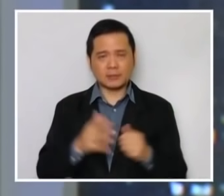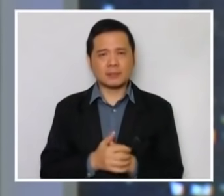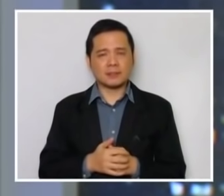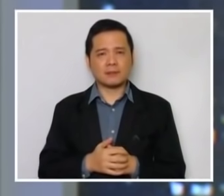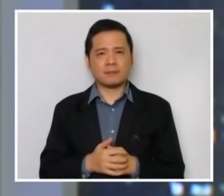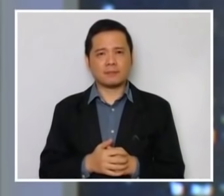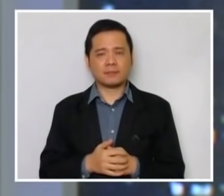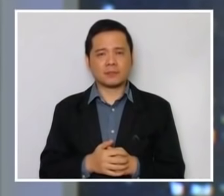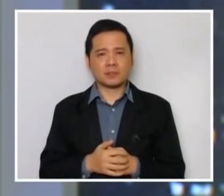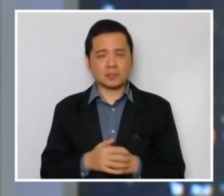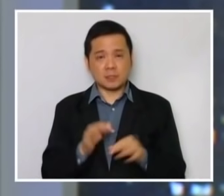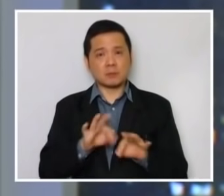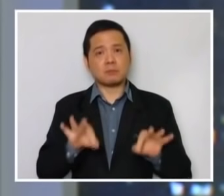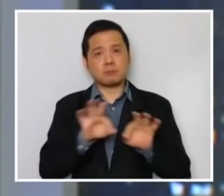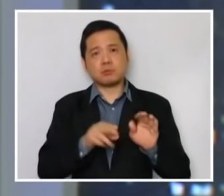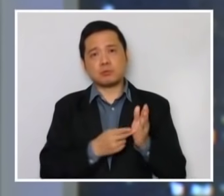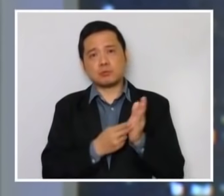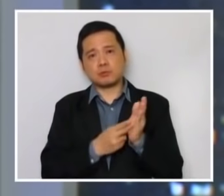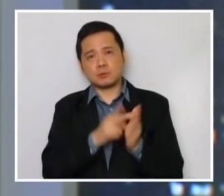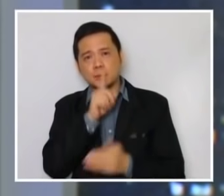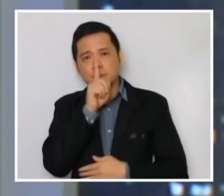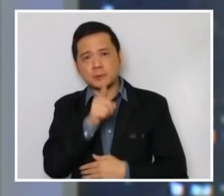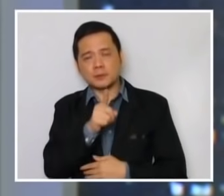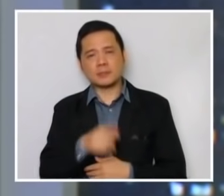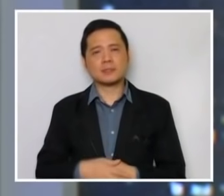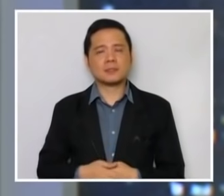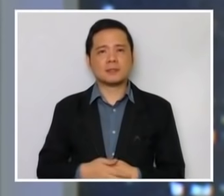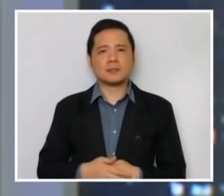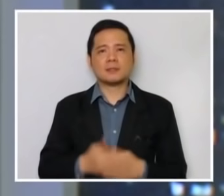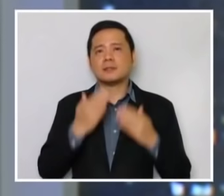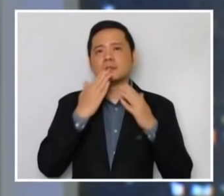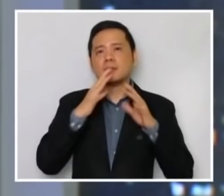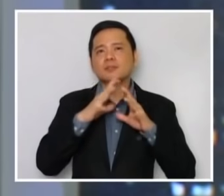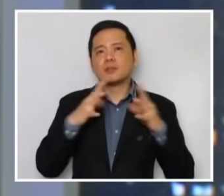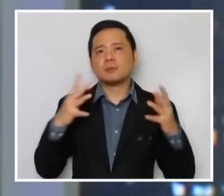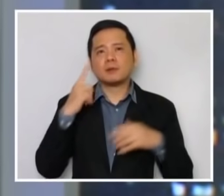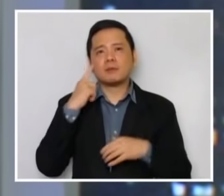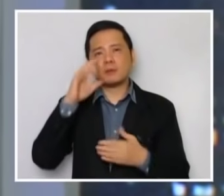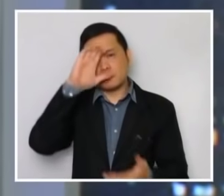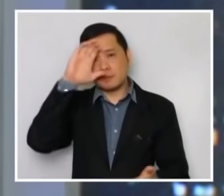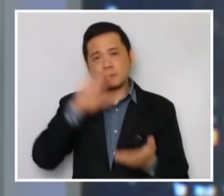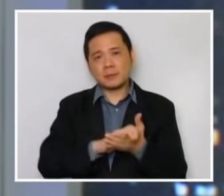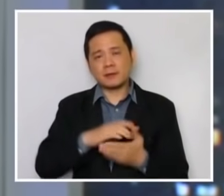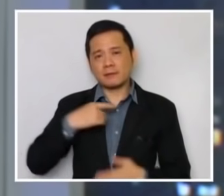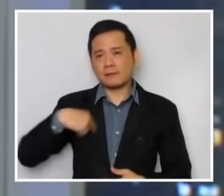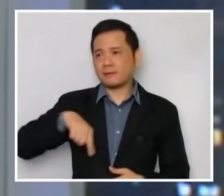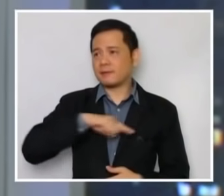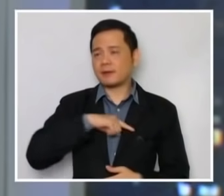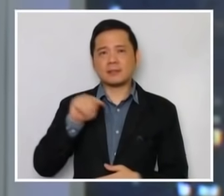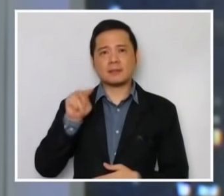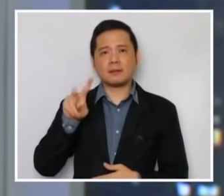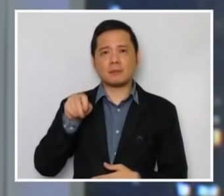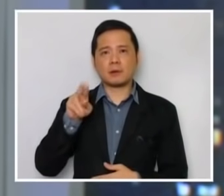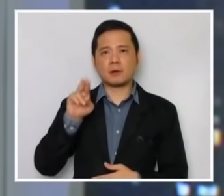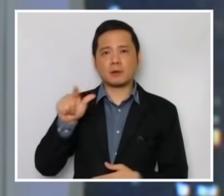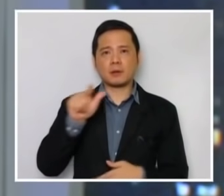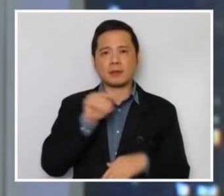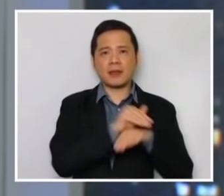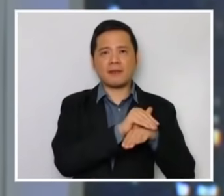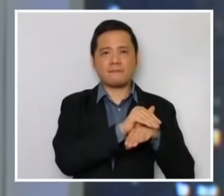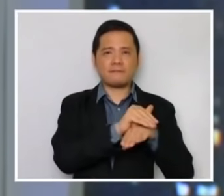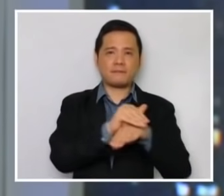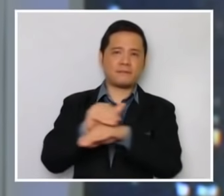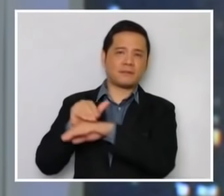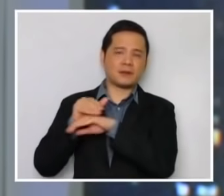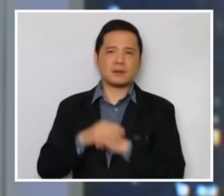ng katotohanan, maraming salamat po sa inyong patuloy na pagtitiwala sa TV Patrol gabi-gabi. Masakit man